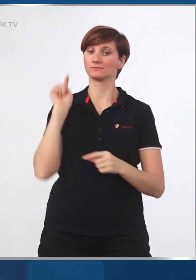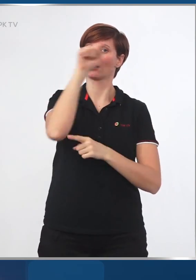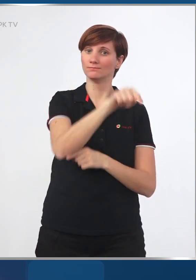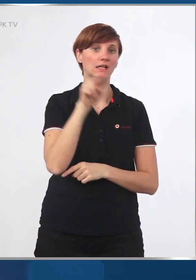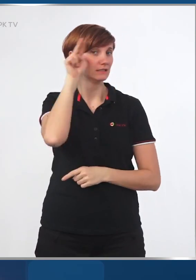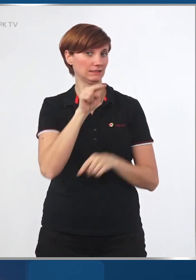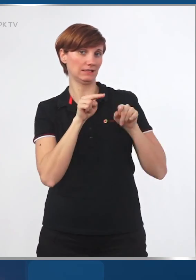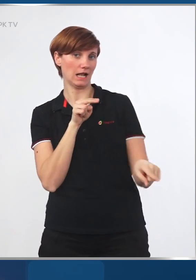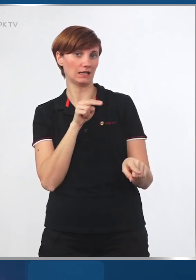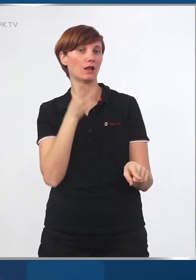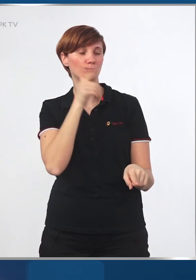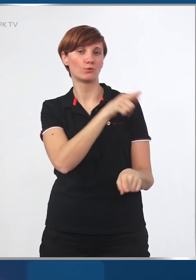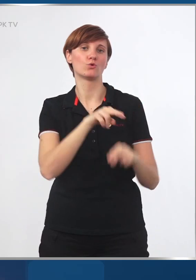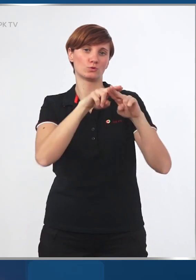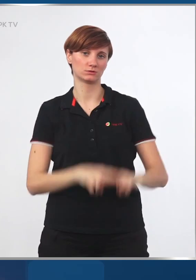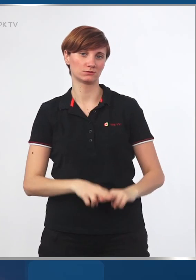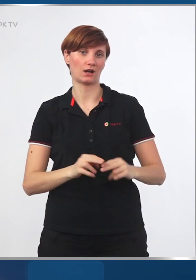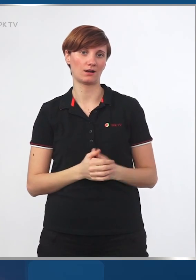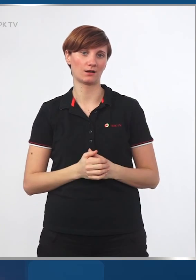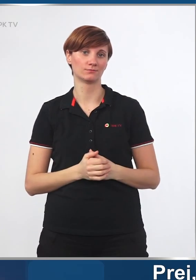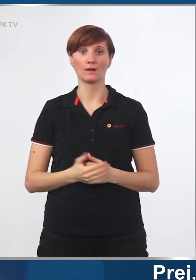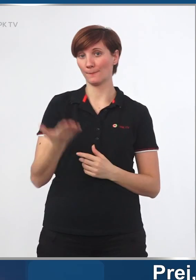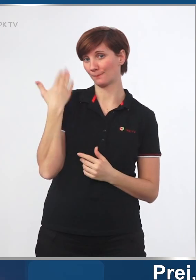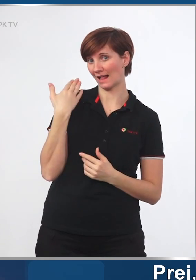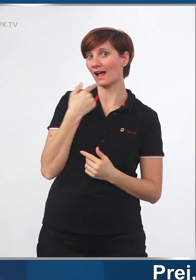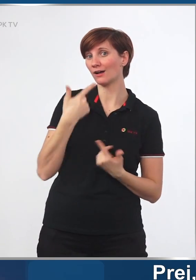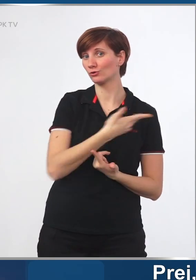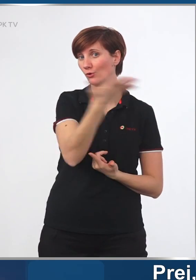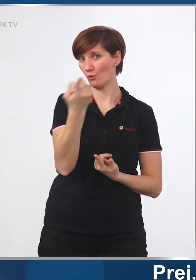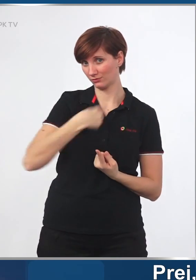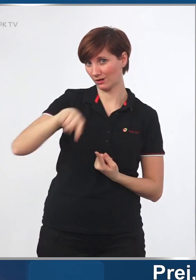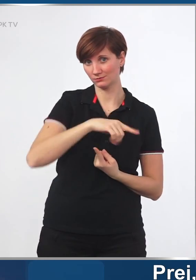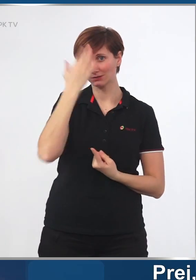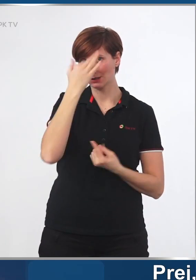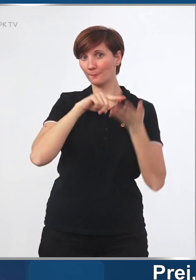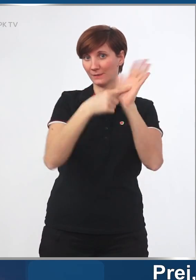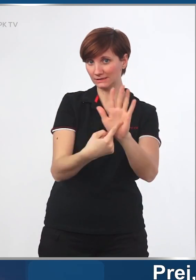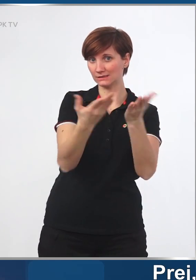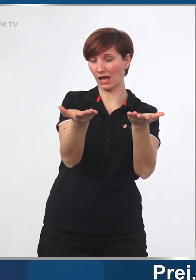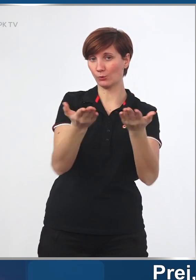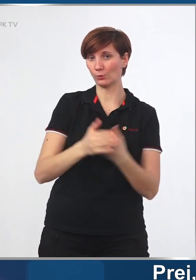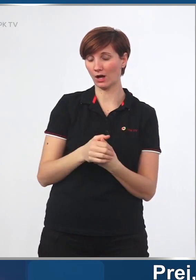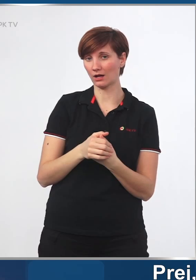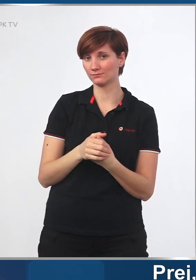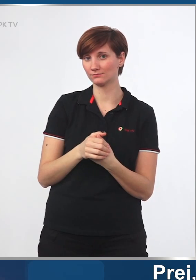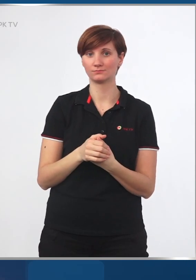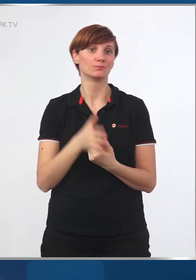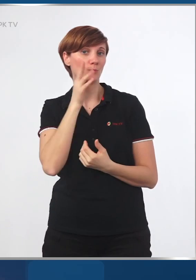Democracy has come to Nigeria to stay sooner than many of us would have